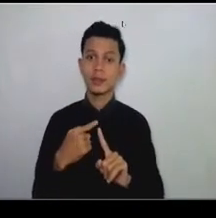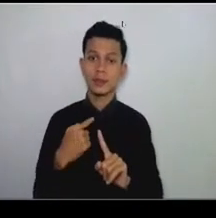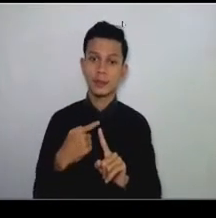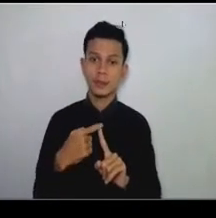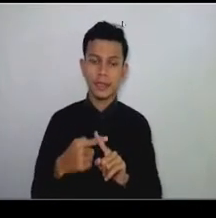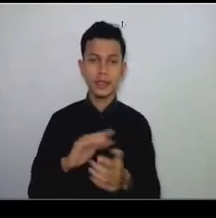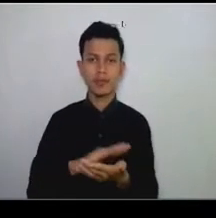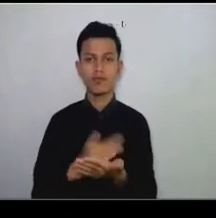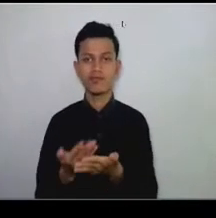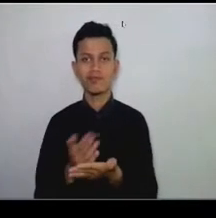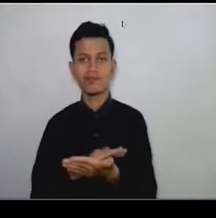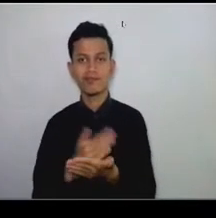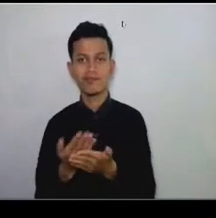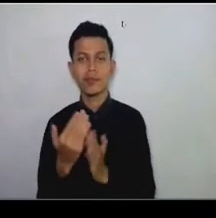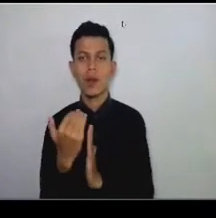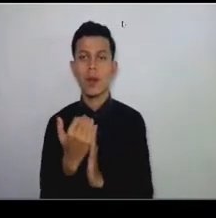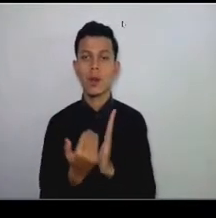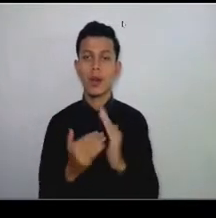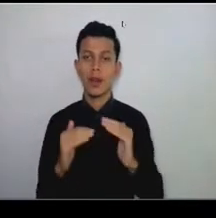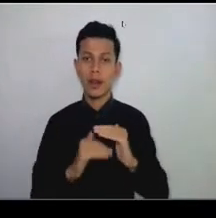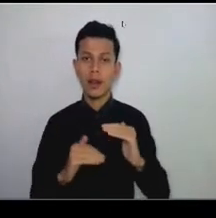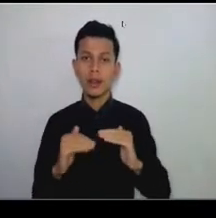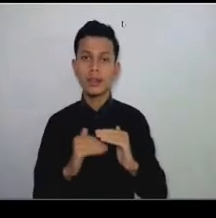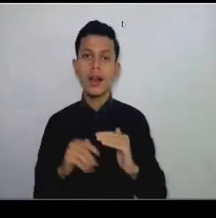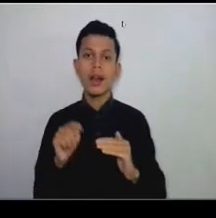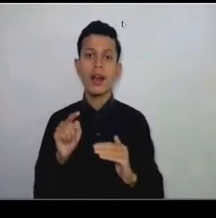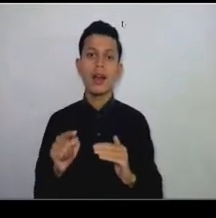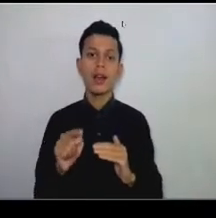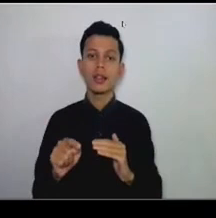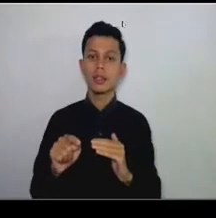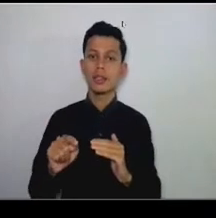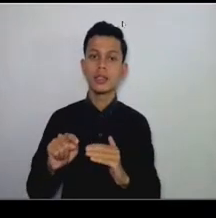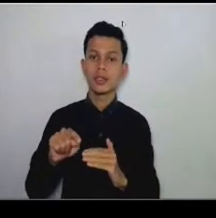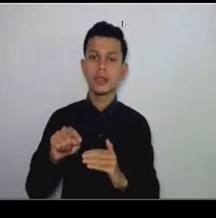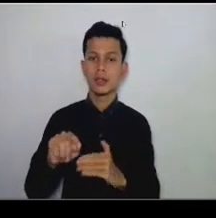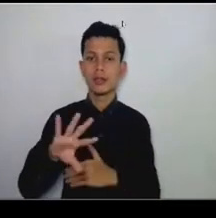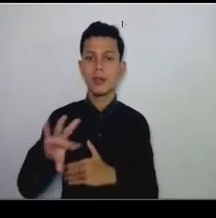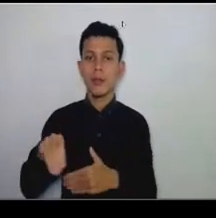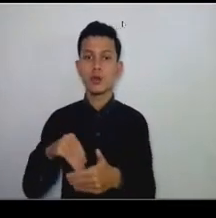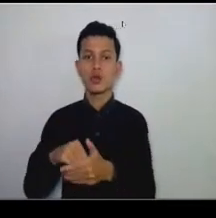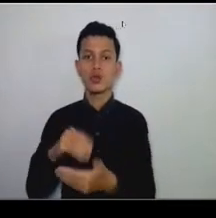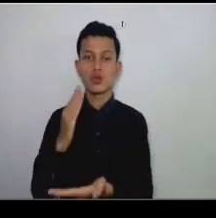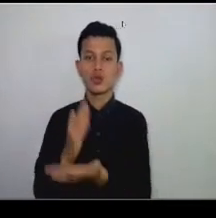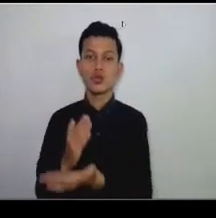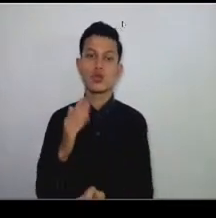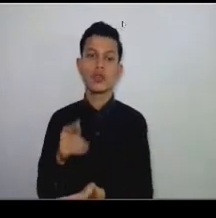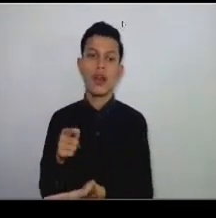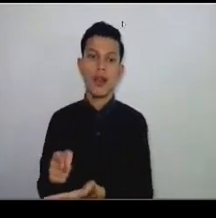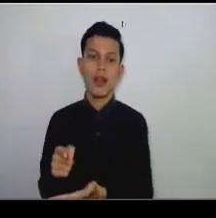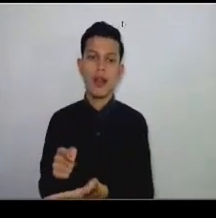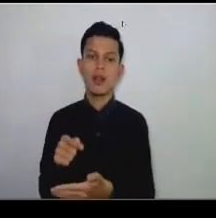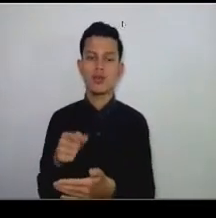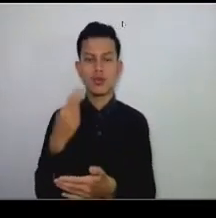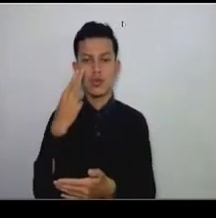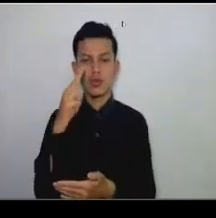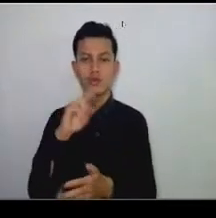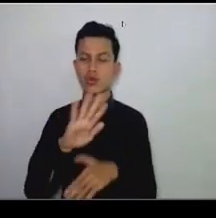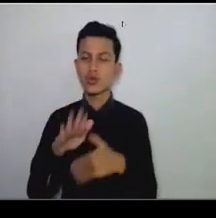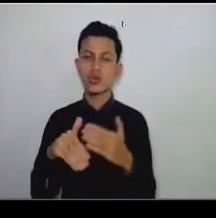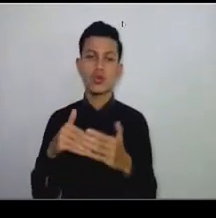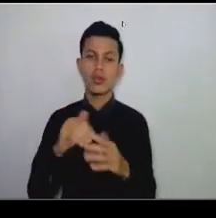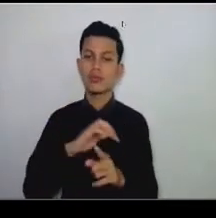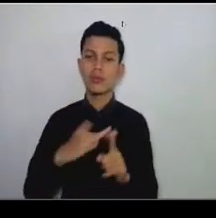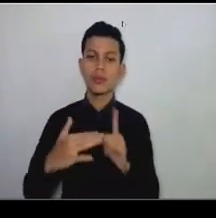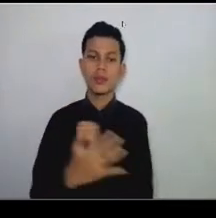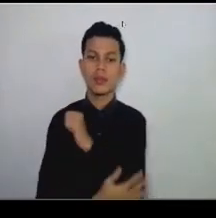konstitusi yang penafsirannya atau yang dituangkan atau tercermin dalam putusan-putusannya mengikat seluruh warga negara